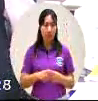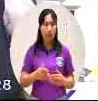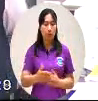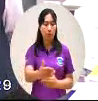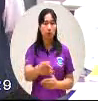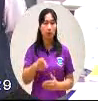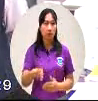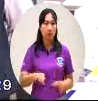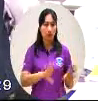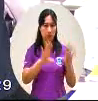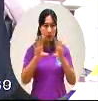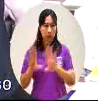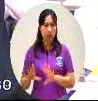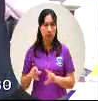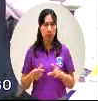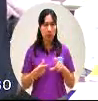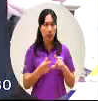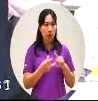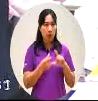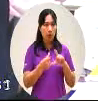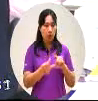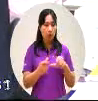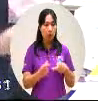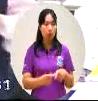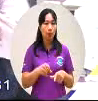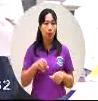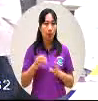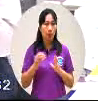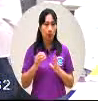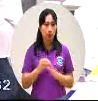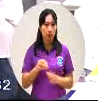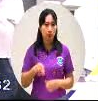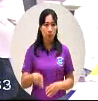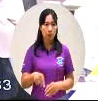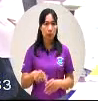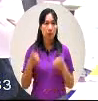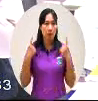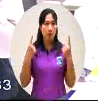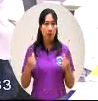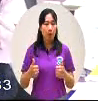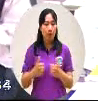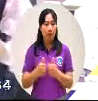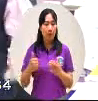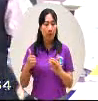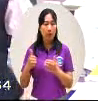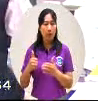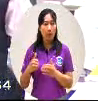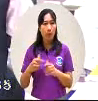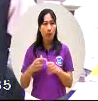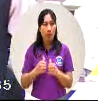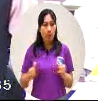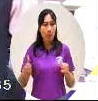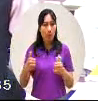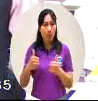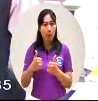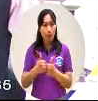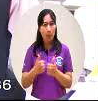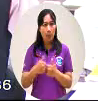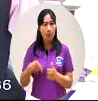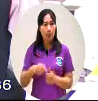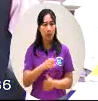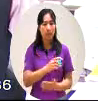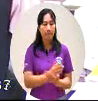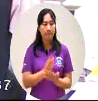程有的是区公所，有的是原民会。我想了解一下哈，纳玛夏的工程